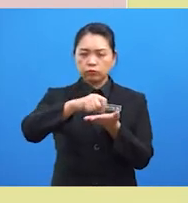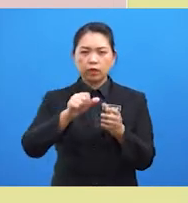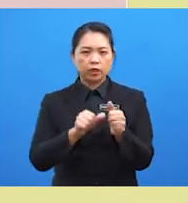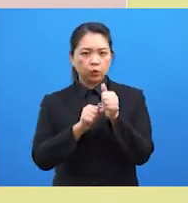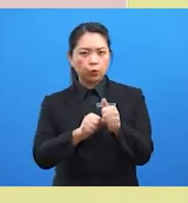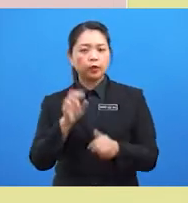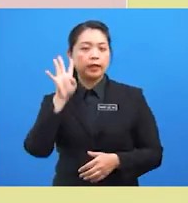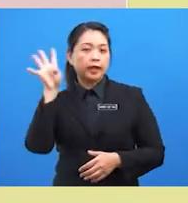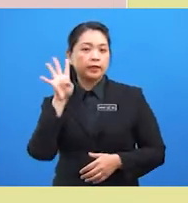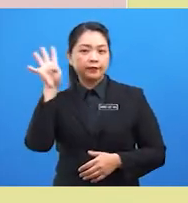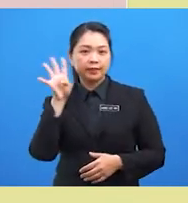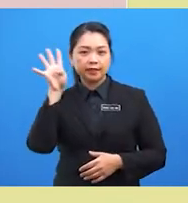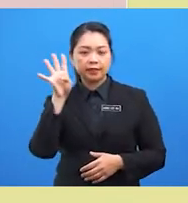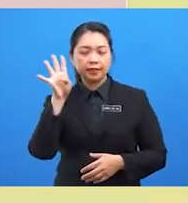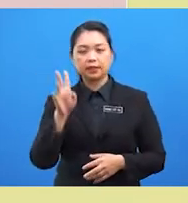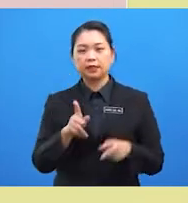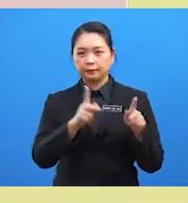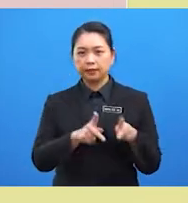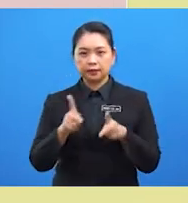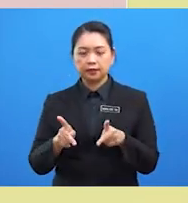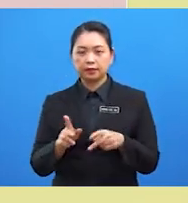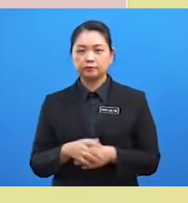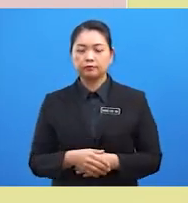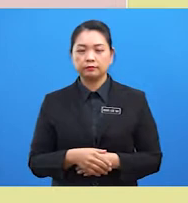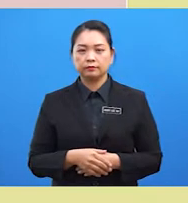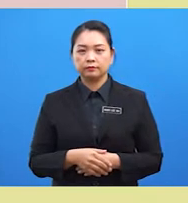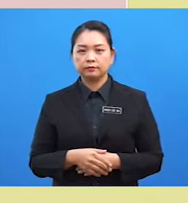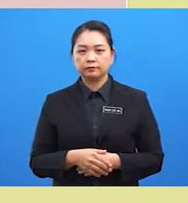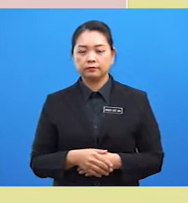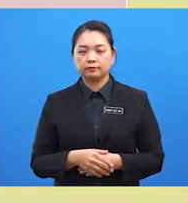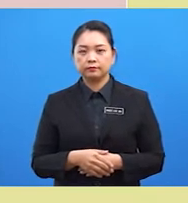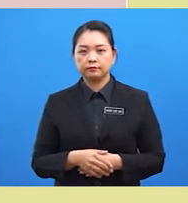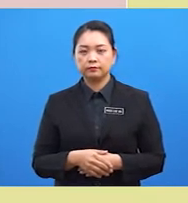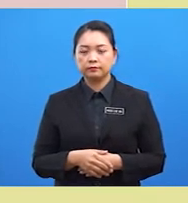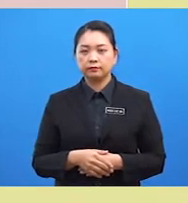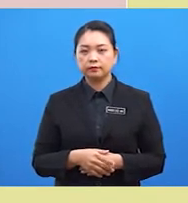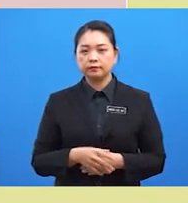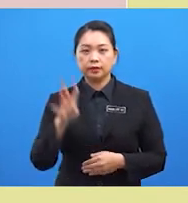kreativiti. Kreativiti terdiri daripada tajuk berkaitan tema,